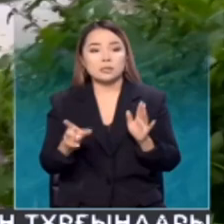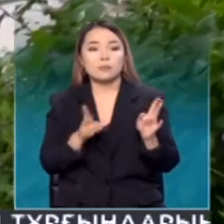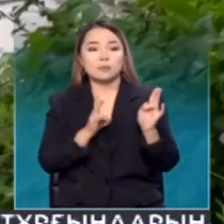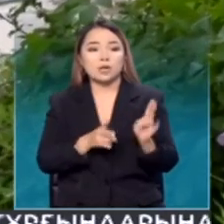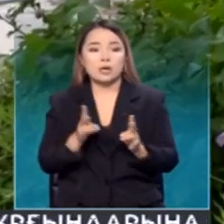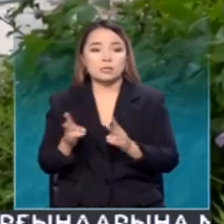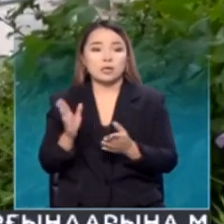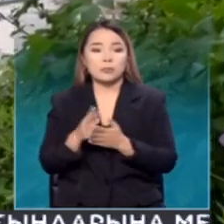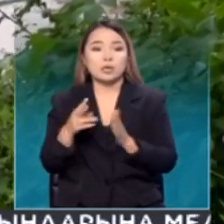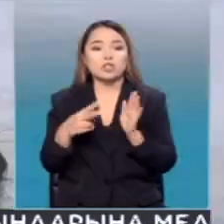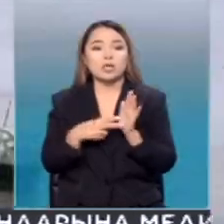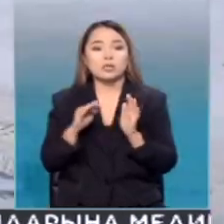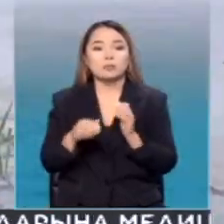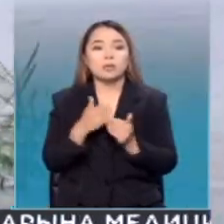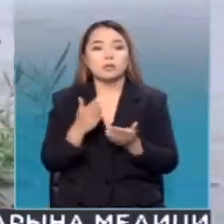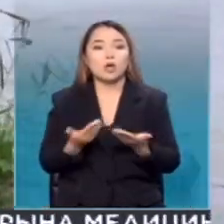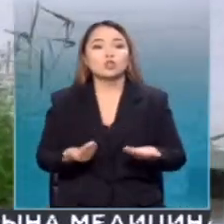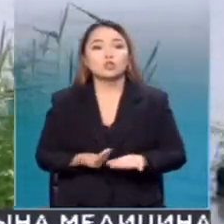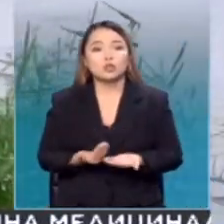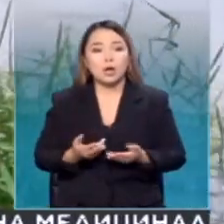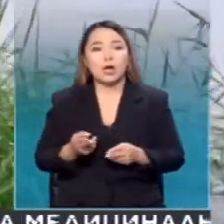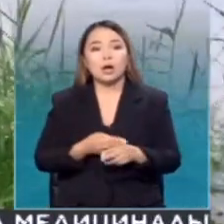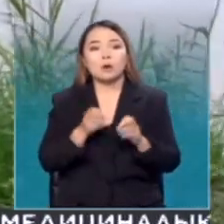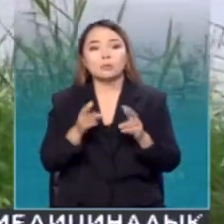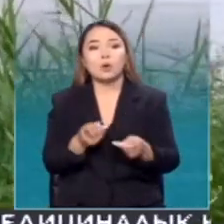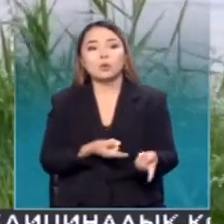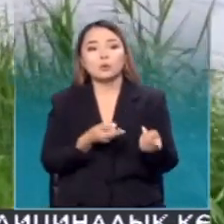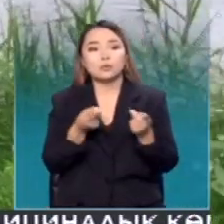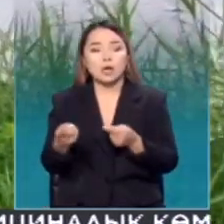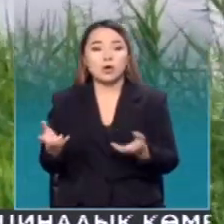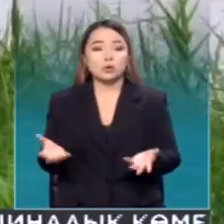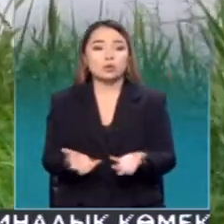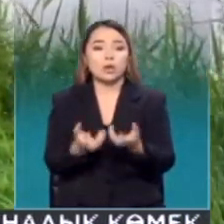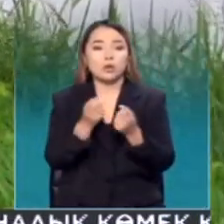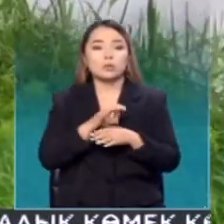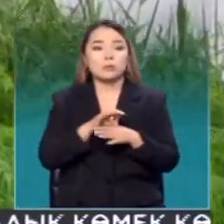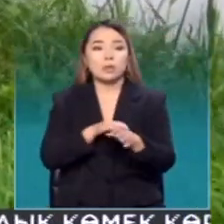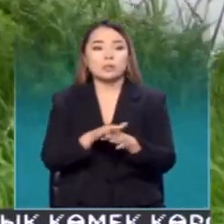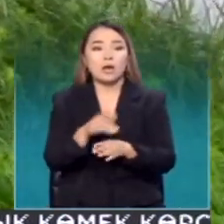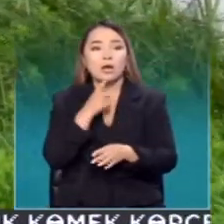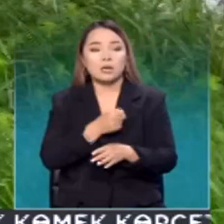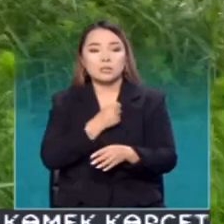жараланды. 7000-нан аса тұрғын қауіпсіз жерге көшірілген, құтқару жұмыстарына